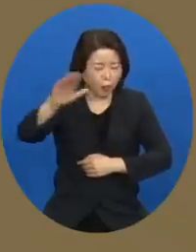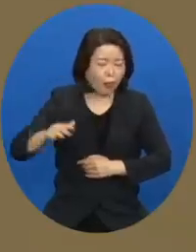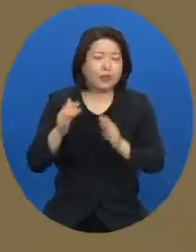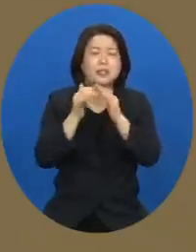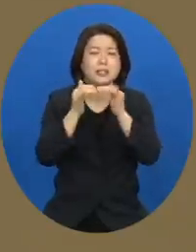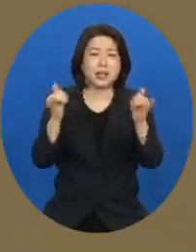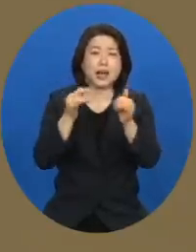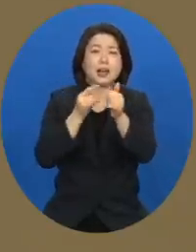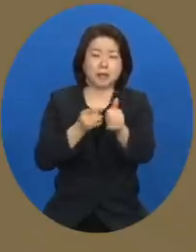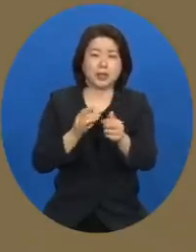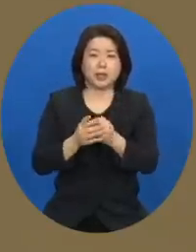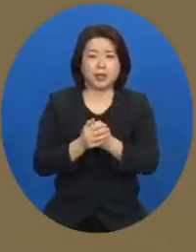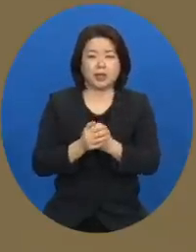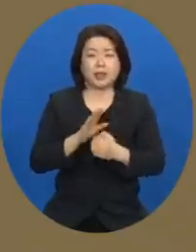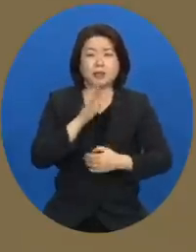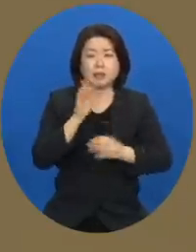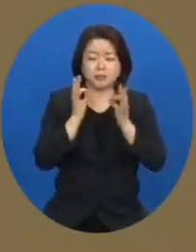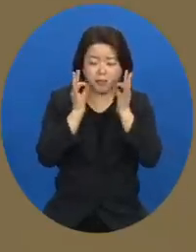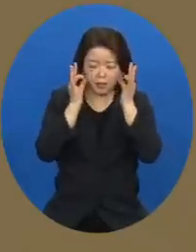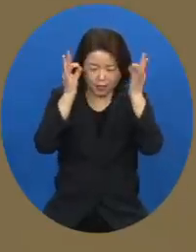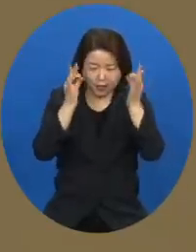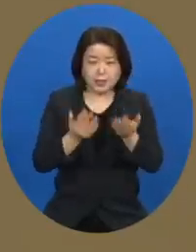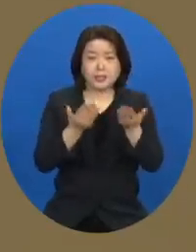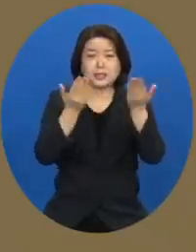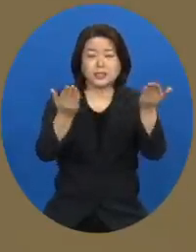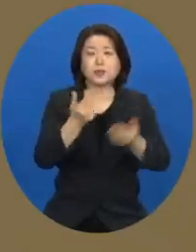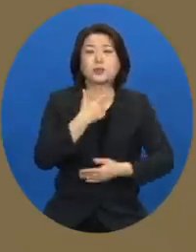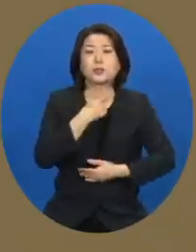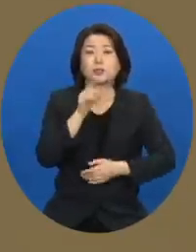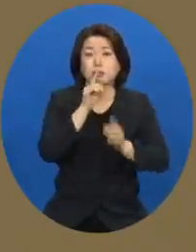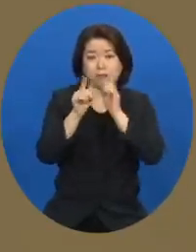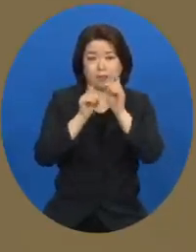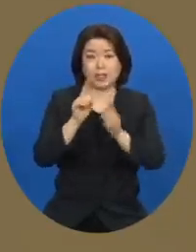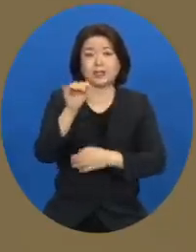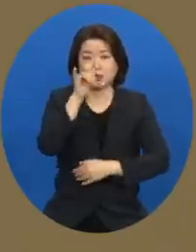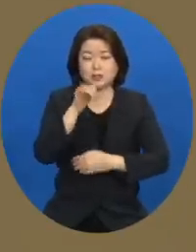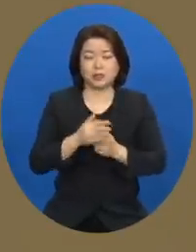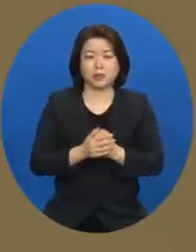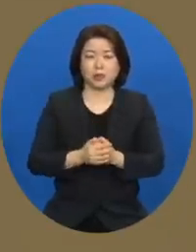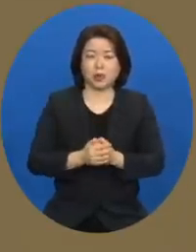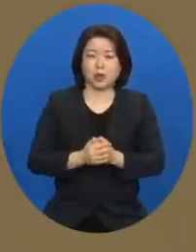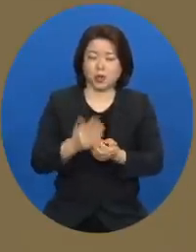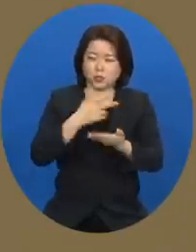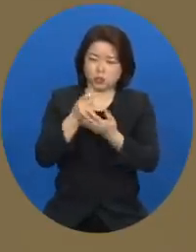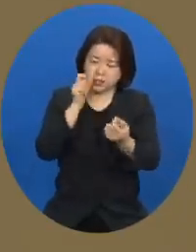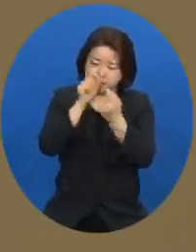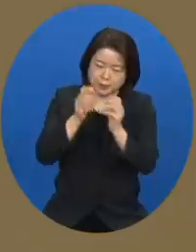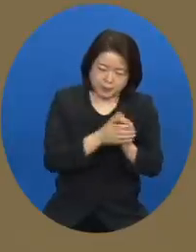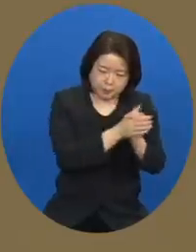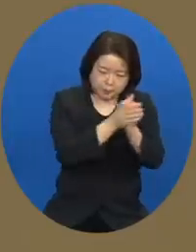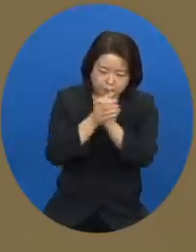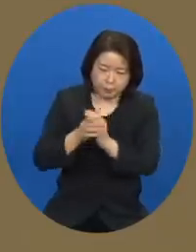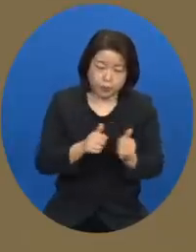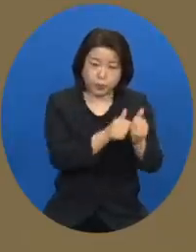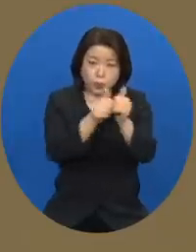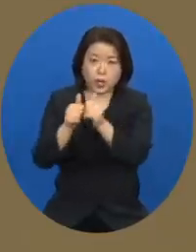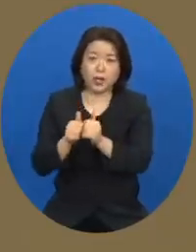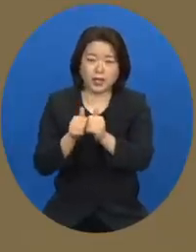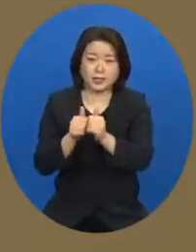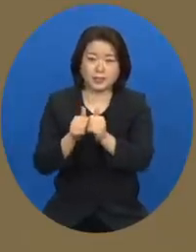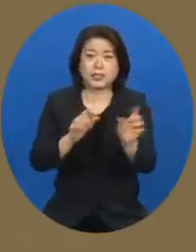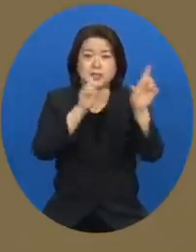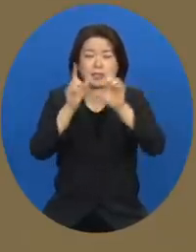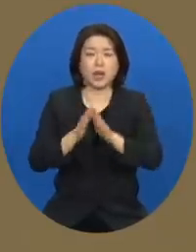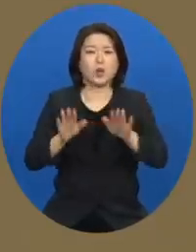성도들에게 정말 간절히 드리고 싶은 말씀, 주님과 친밀히 동행하는 삶을 이